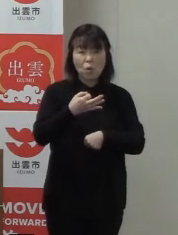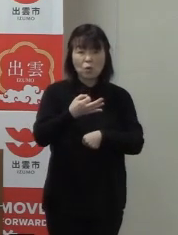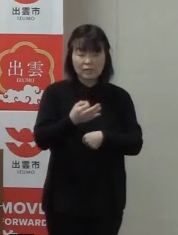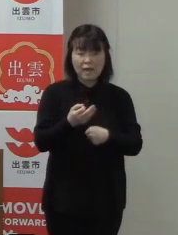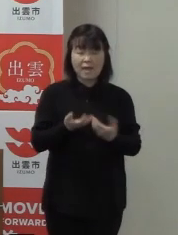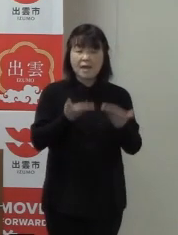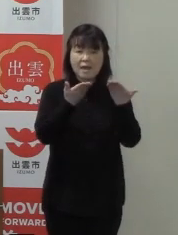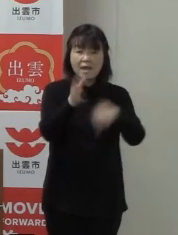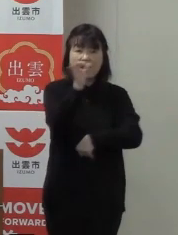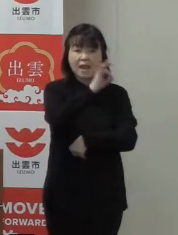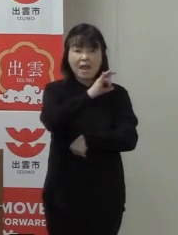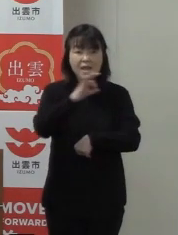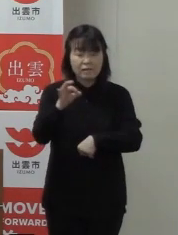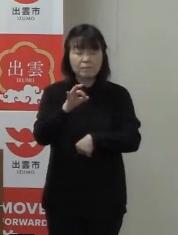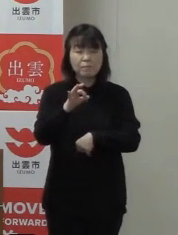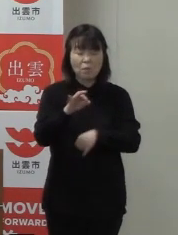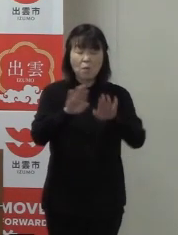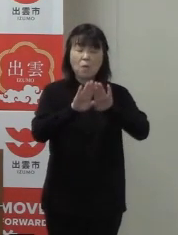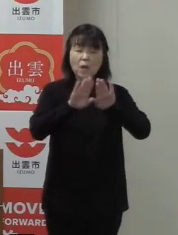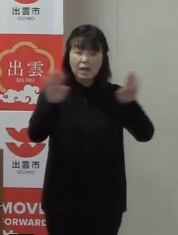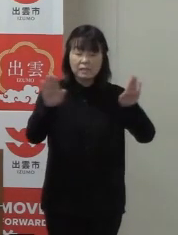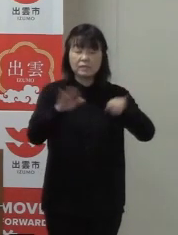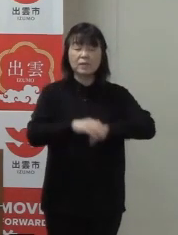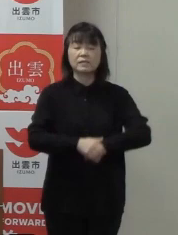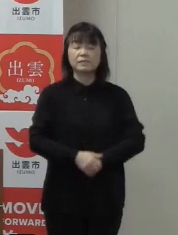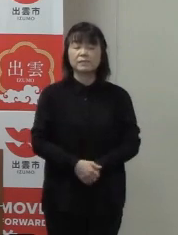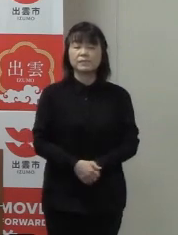て開始をするところであります。